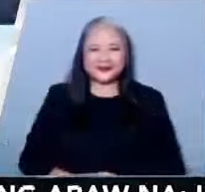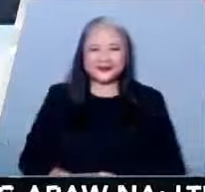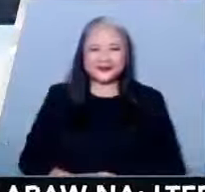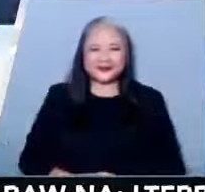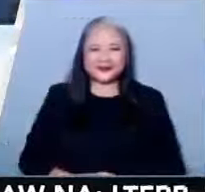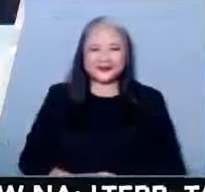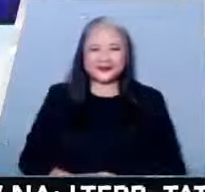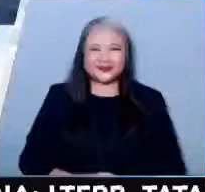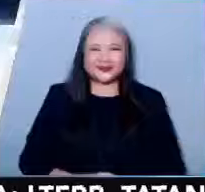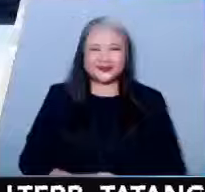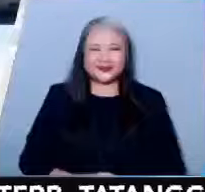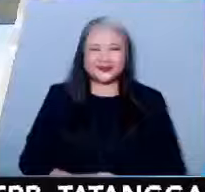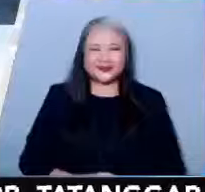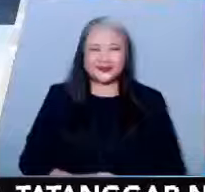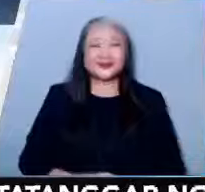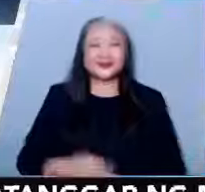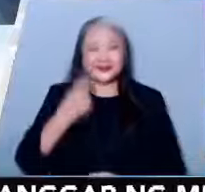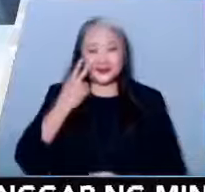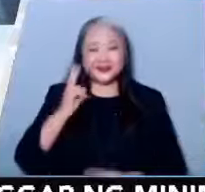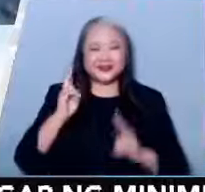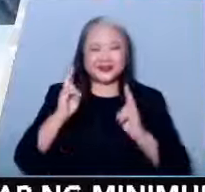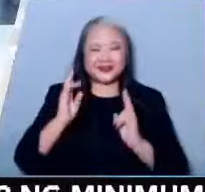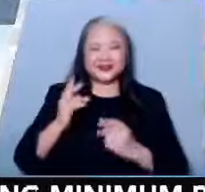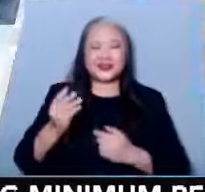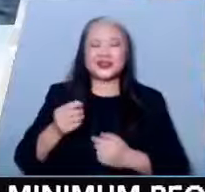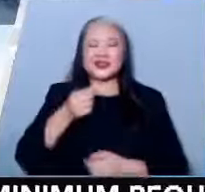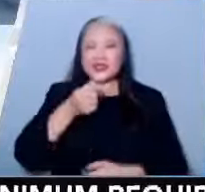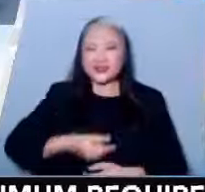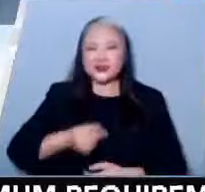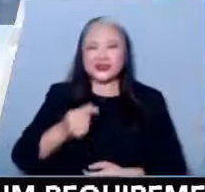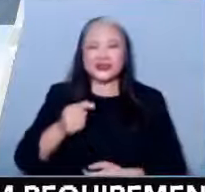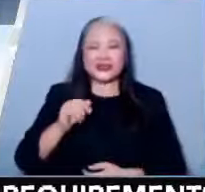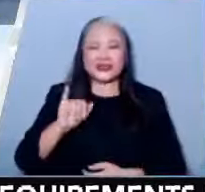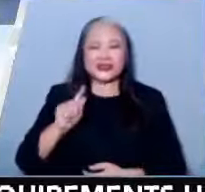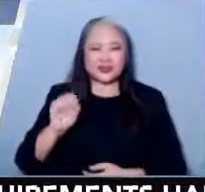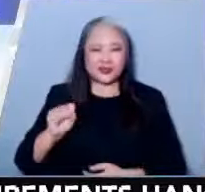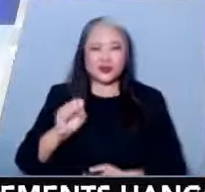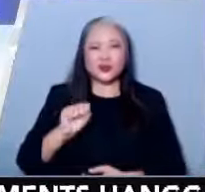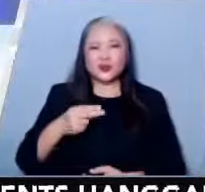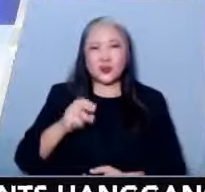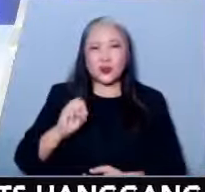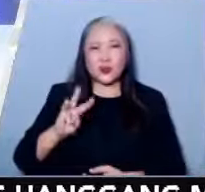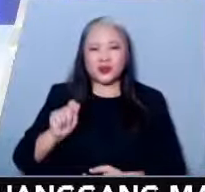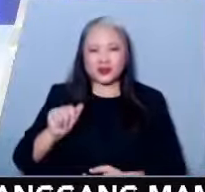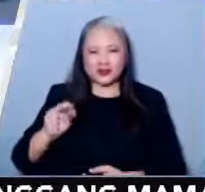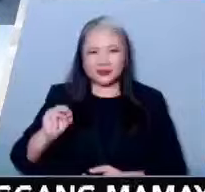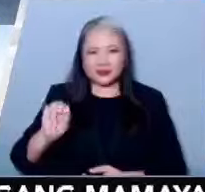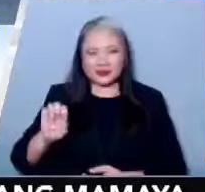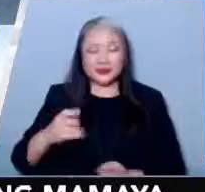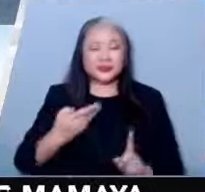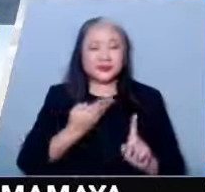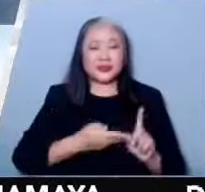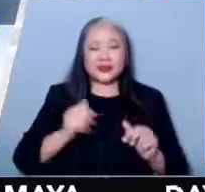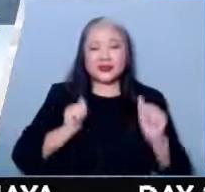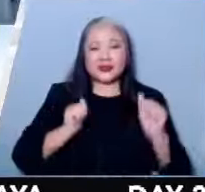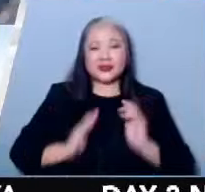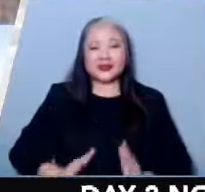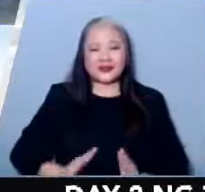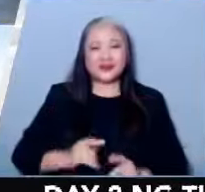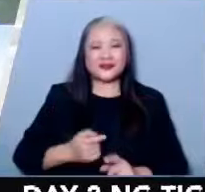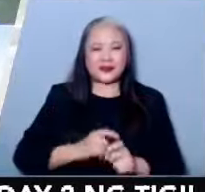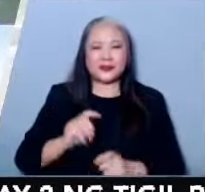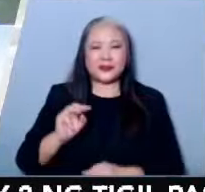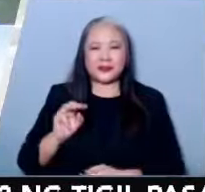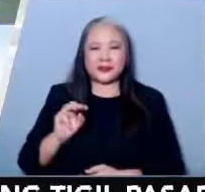Oh, nag-guest kahapon sa It's Showtime ang mga bidang sina El Villanueva, Thea Tolentino, Myrtle Sorosa at